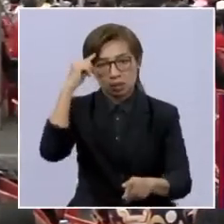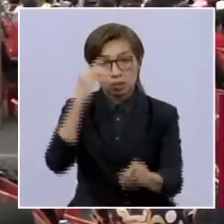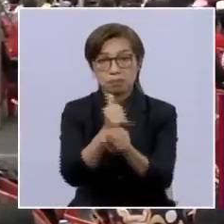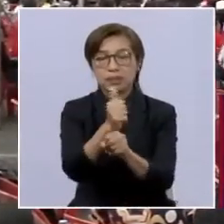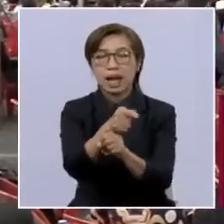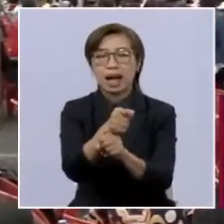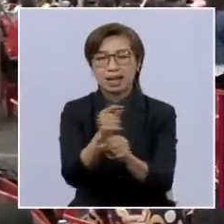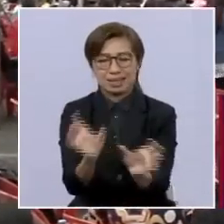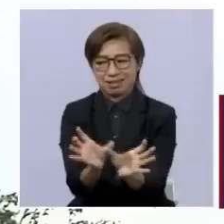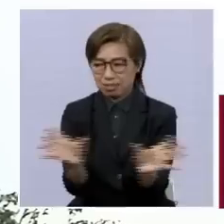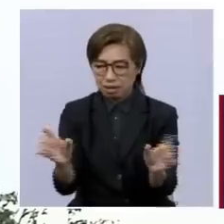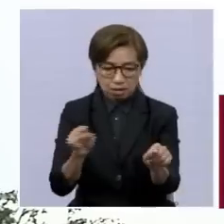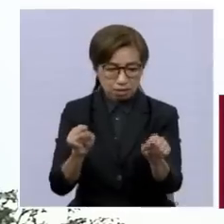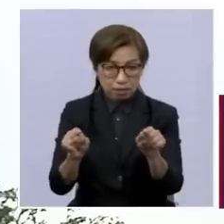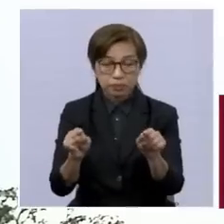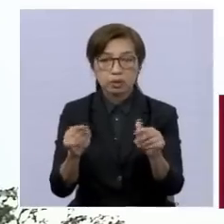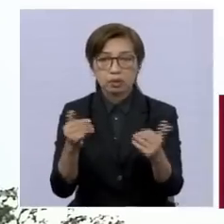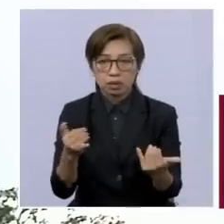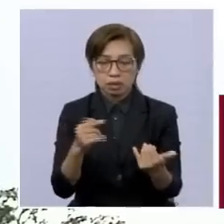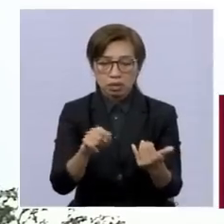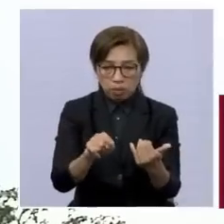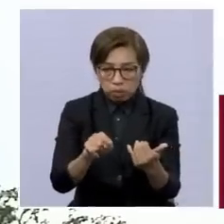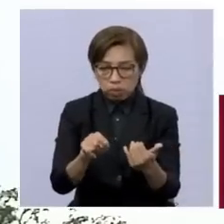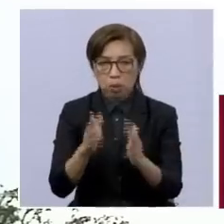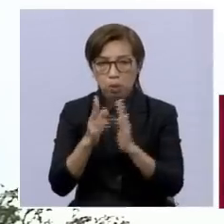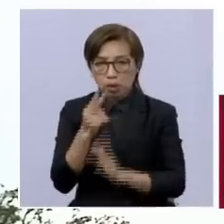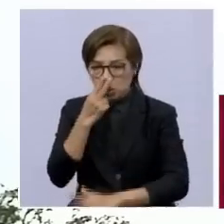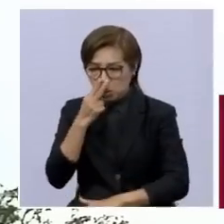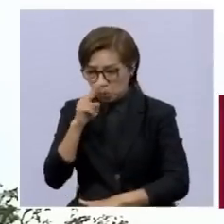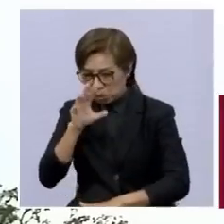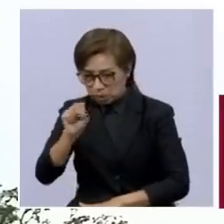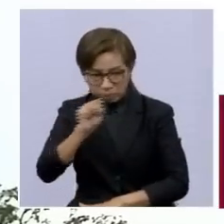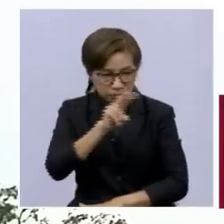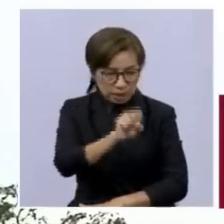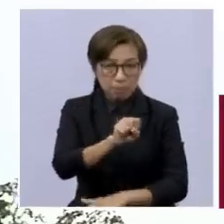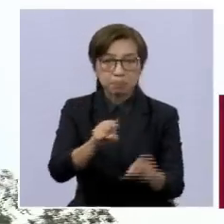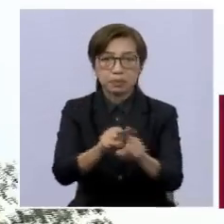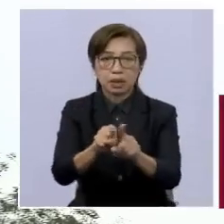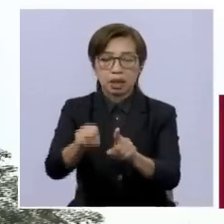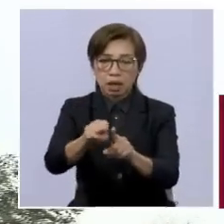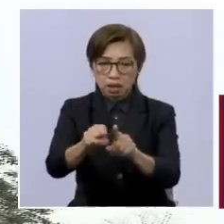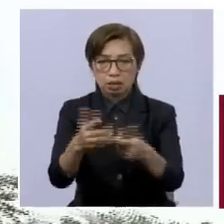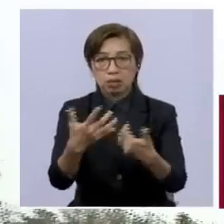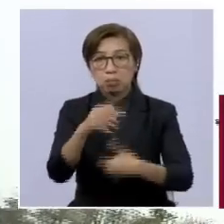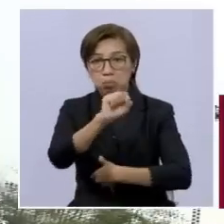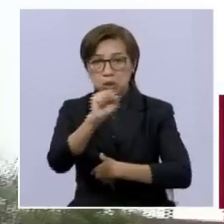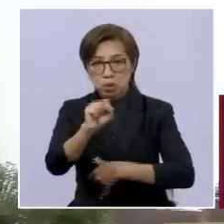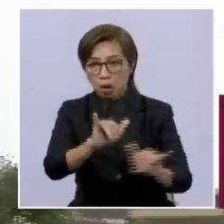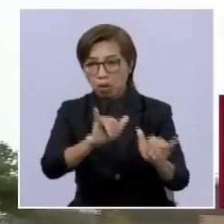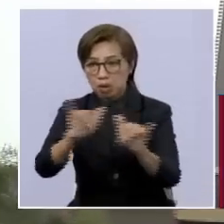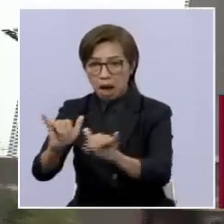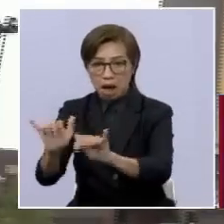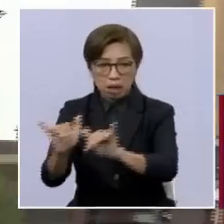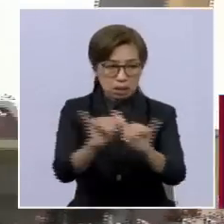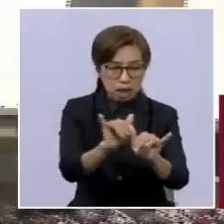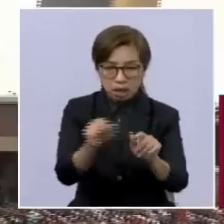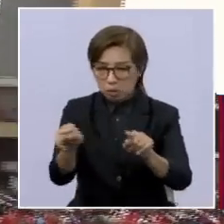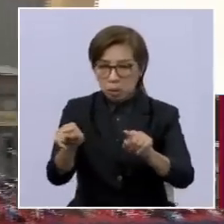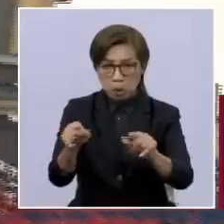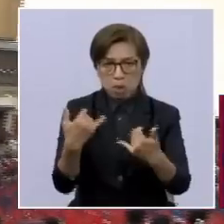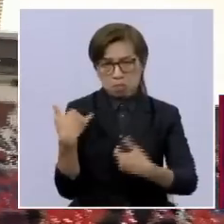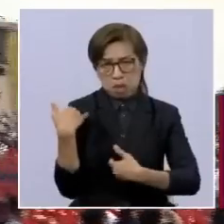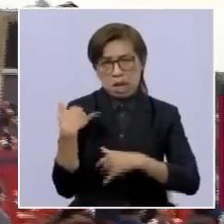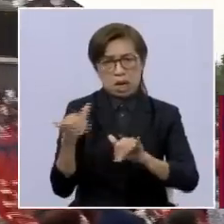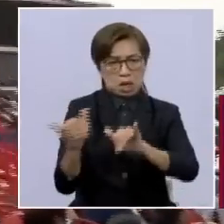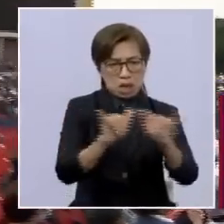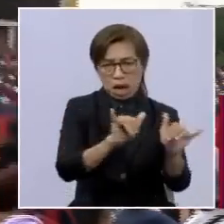เป็นเช่นนี้ครับกระแสการเคลื่อนไหวทั้งสองฝ่ายจึงถูกจับตามองอย่างสูงไม่ว่าจะเป็นการย้ายพรรคของส.ส.ที่ยังไม่นิ่งนะครับ